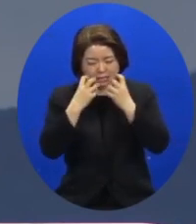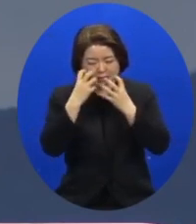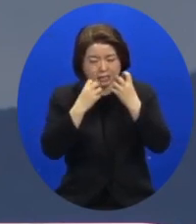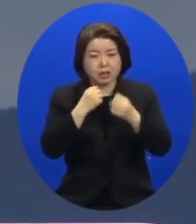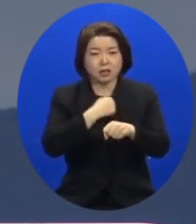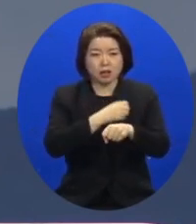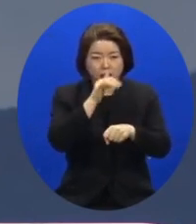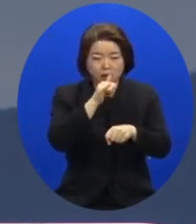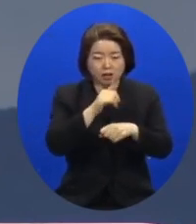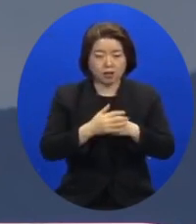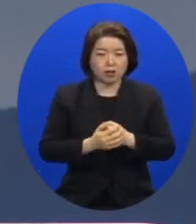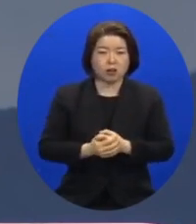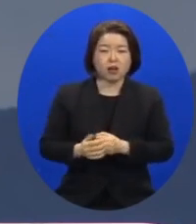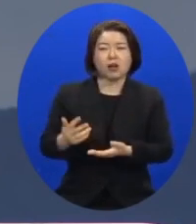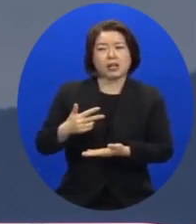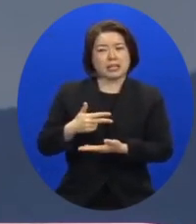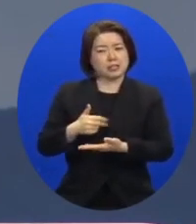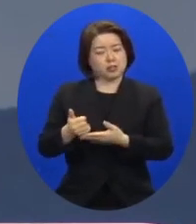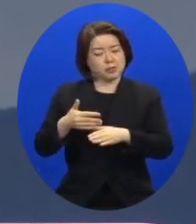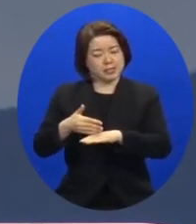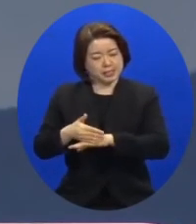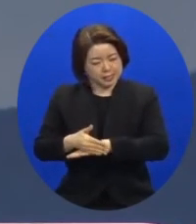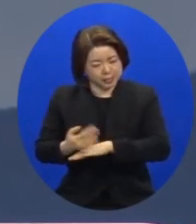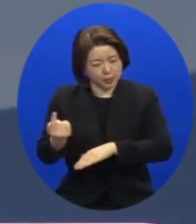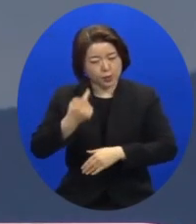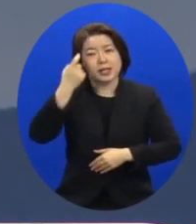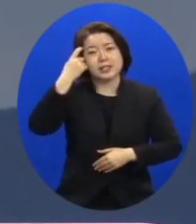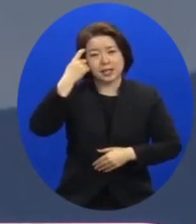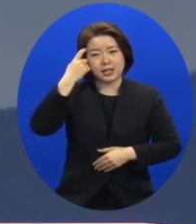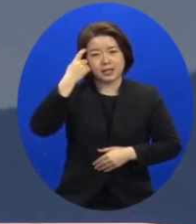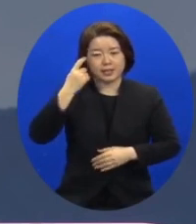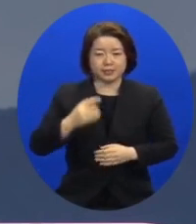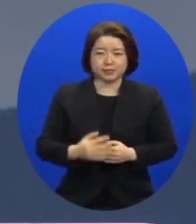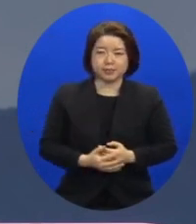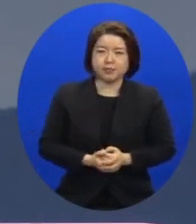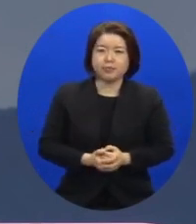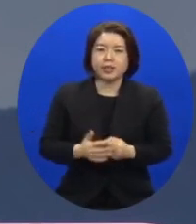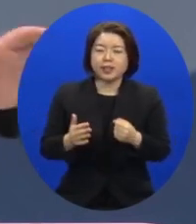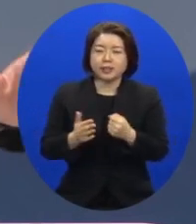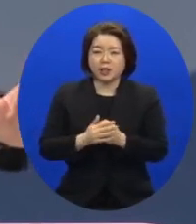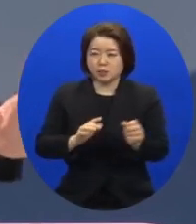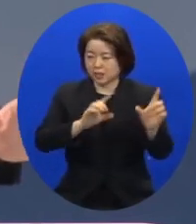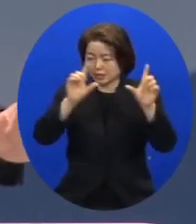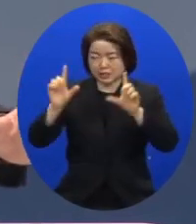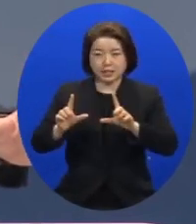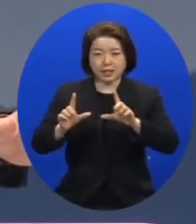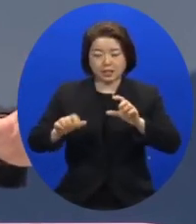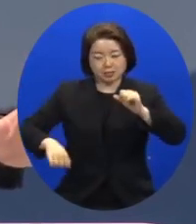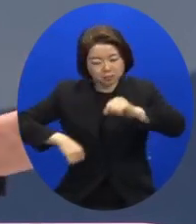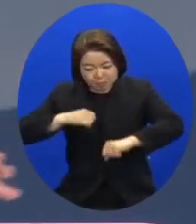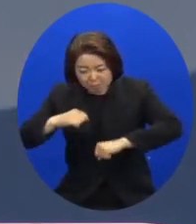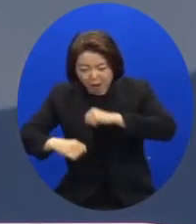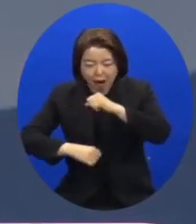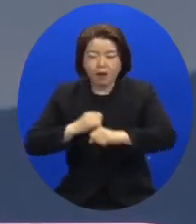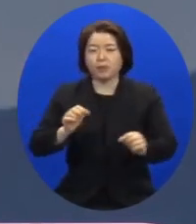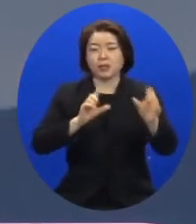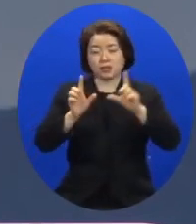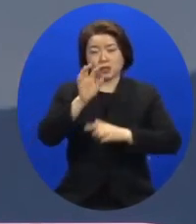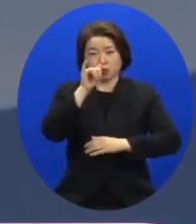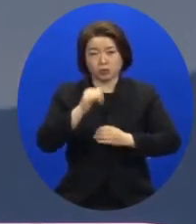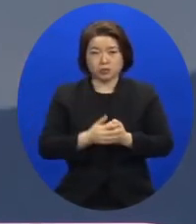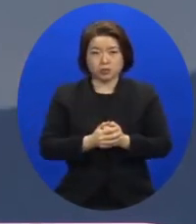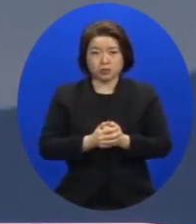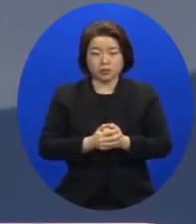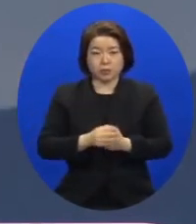주인이 더디 오리라 그렇게 생각했다는 겁니다 그래서 살기를 아무렇게나 살게 된다는 거죠